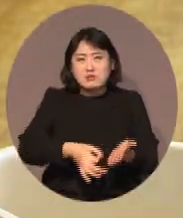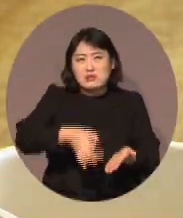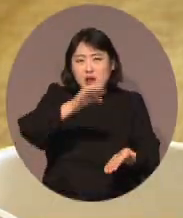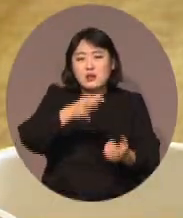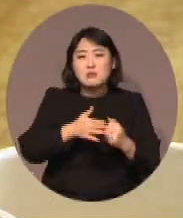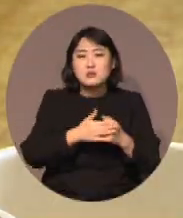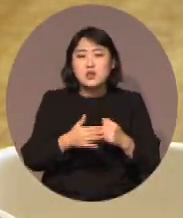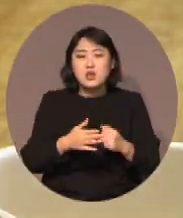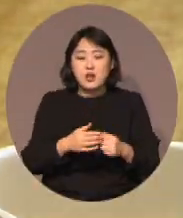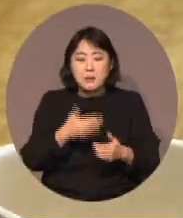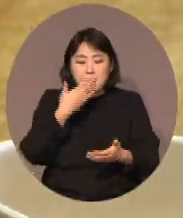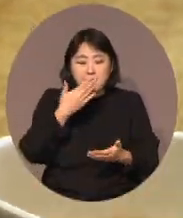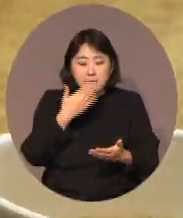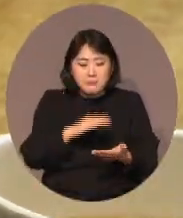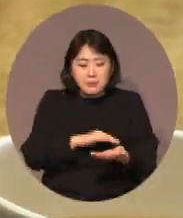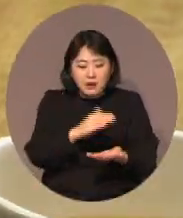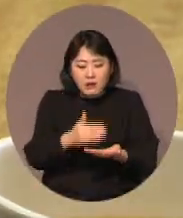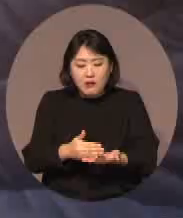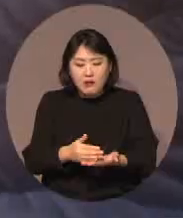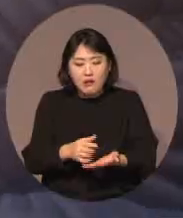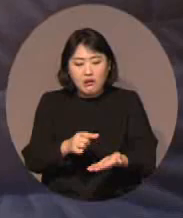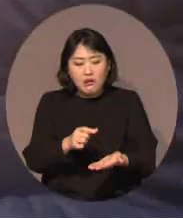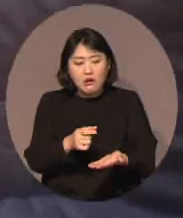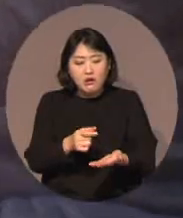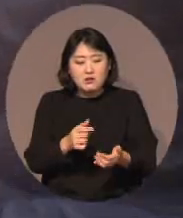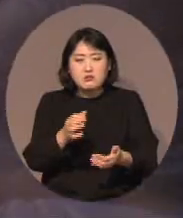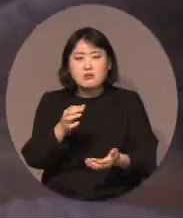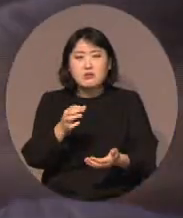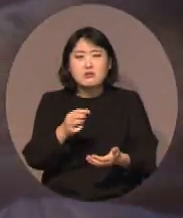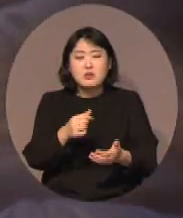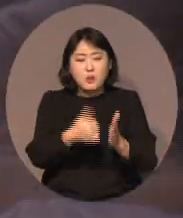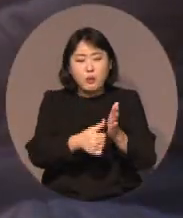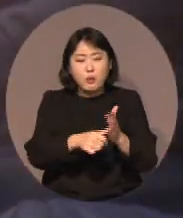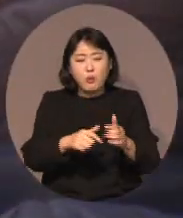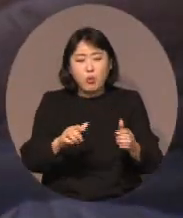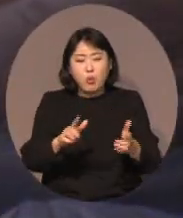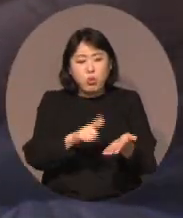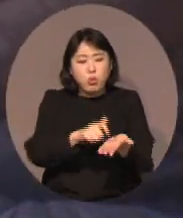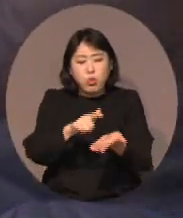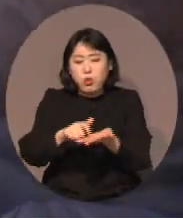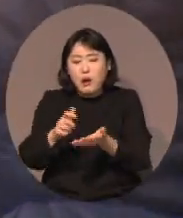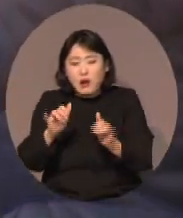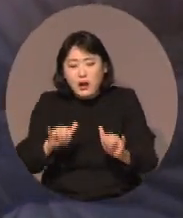이들의 식탁이 더욱 부실해지지 않을까 우려됩니다. MBC 뉴스 김지혜입니다.